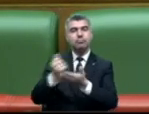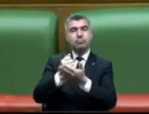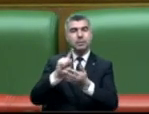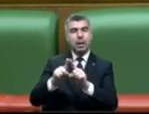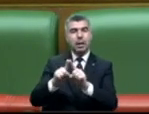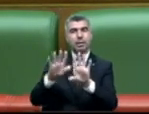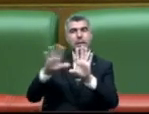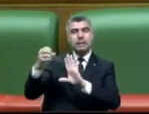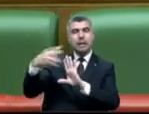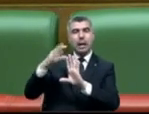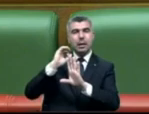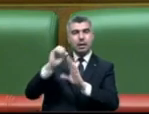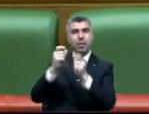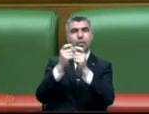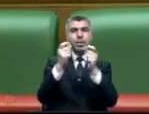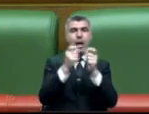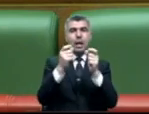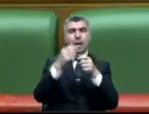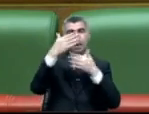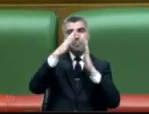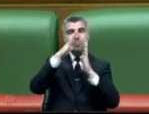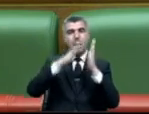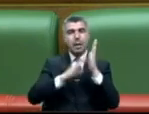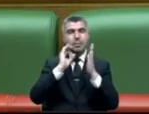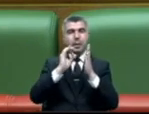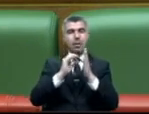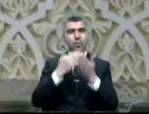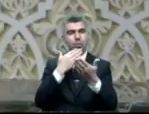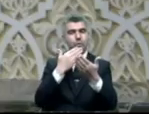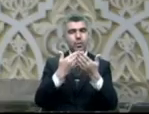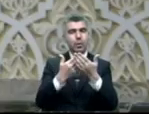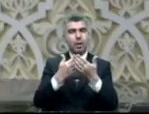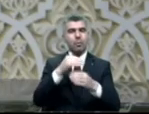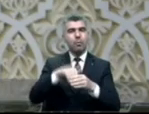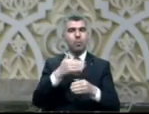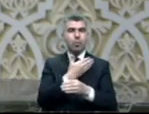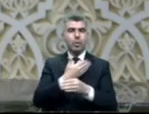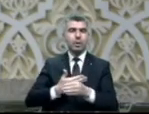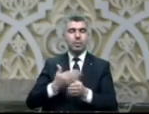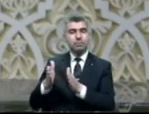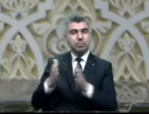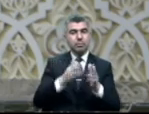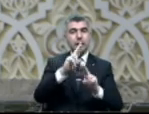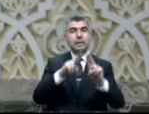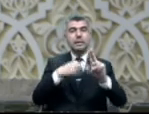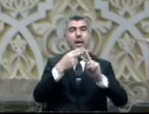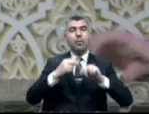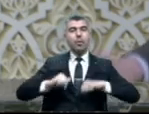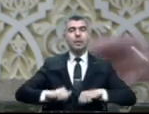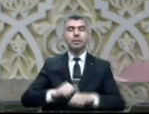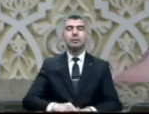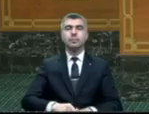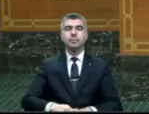تحرير الطاقات المتوسطة التوتر للشركات المغربية الصغيرة والمتوسطة. شكرا السيد المستشار. كلمة السيدة الوزيرة الإجابة على السؤال. تفضل